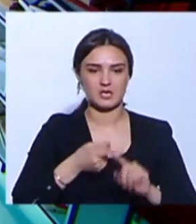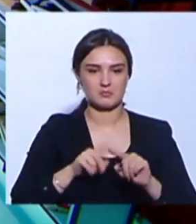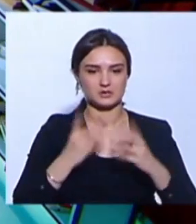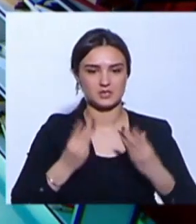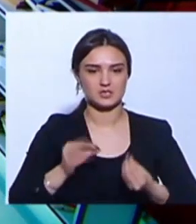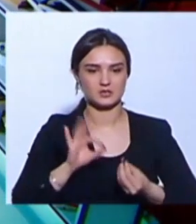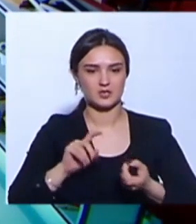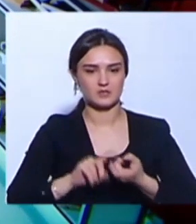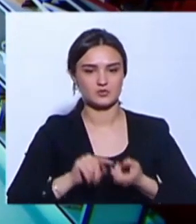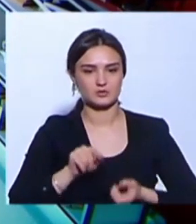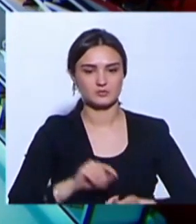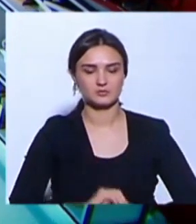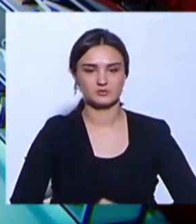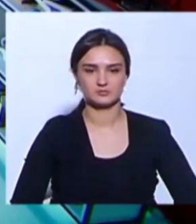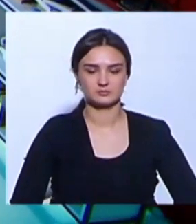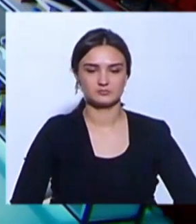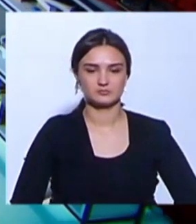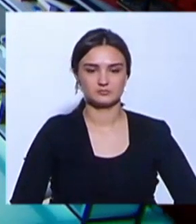დაკავშირებით?